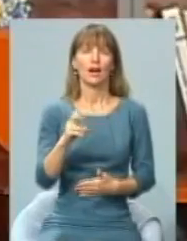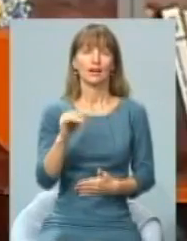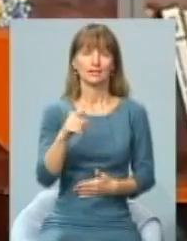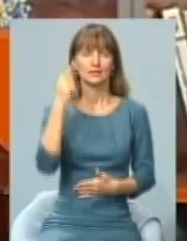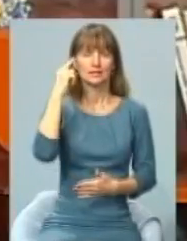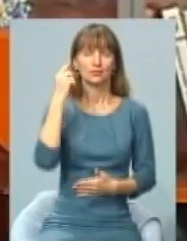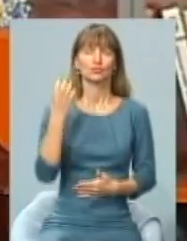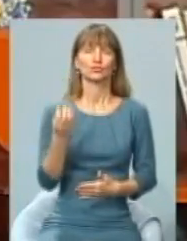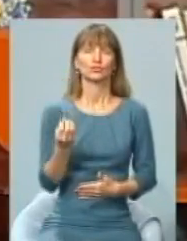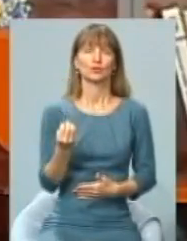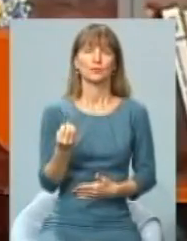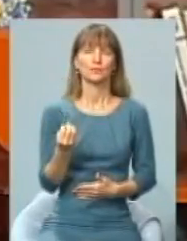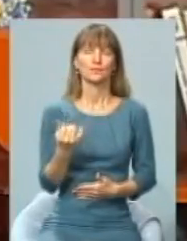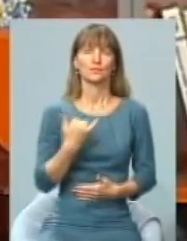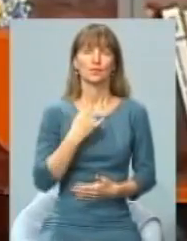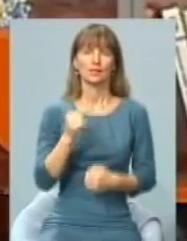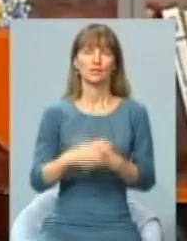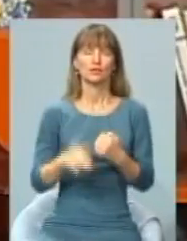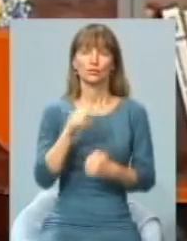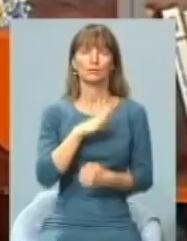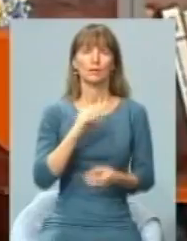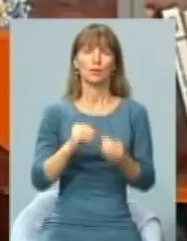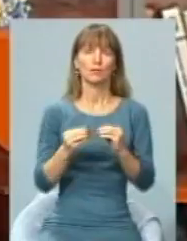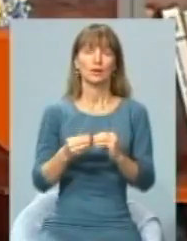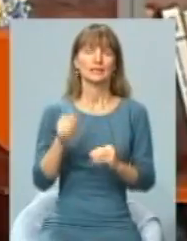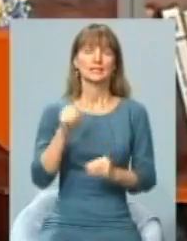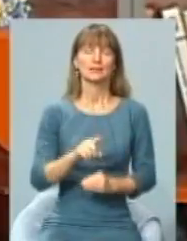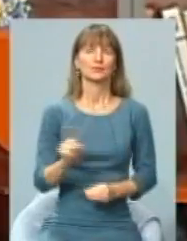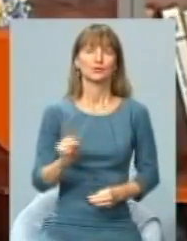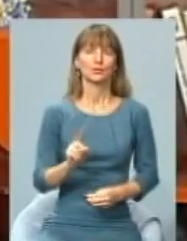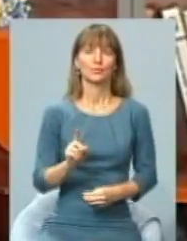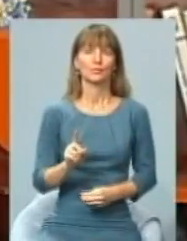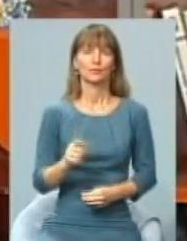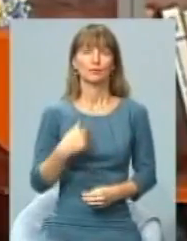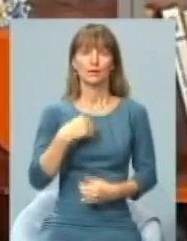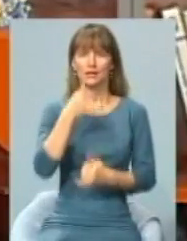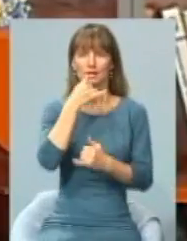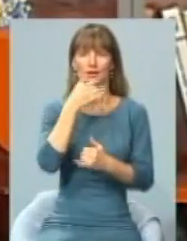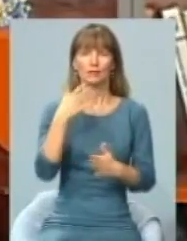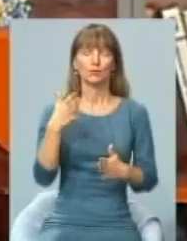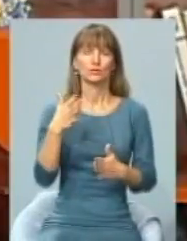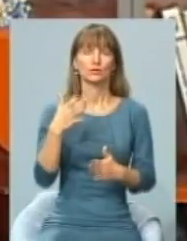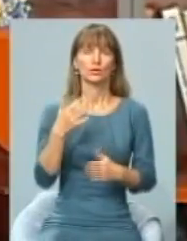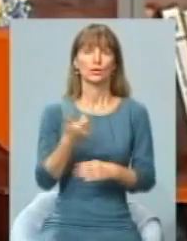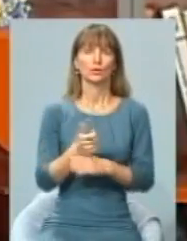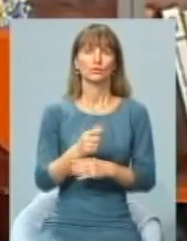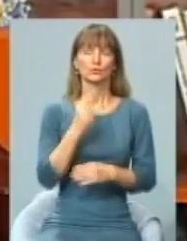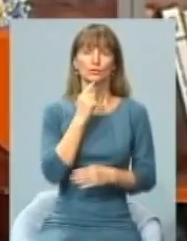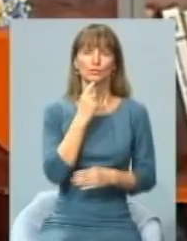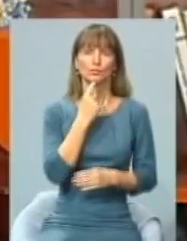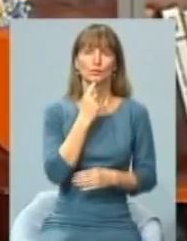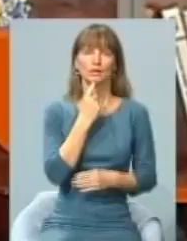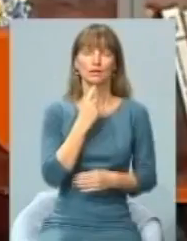потім, що у нас кожен рік бувають проблеми з тим, що ми не можемо, дуже трудно розв'язати,